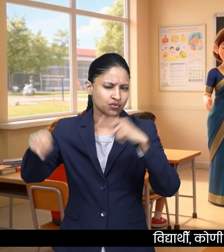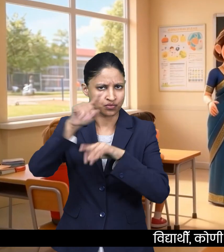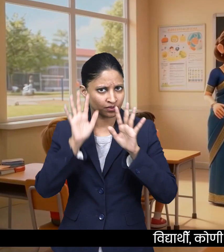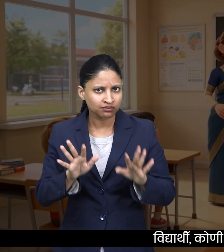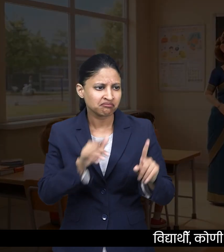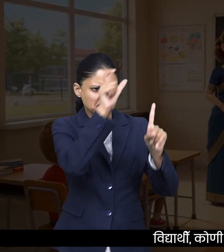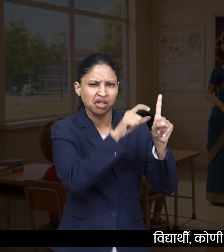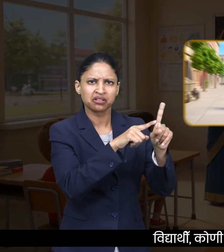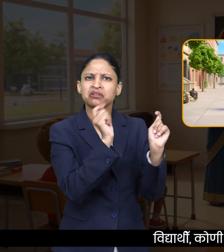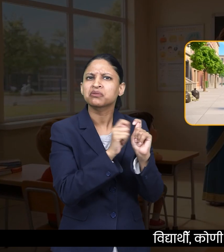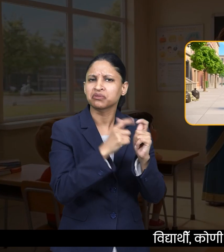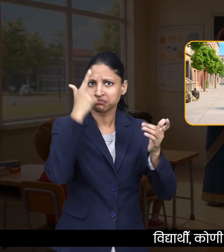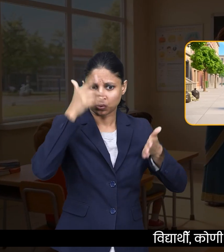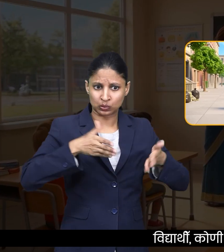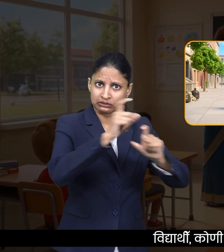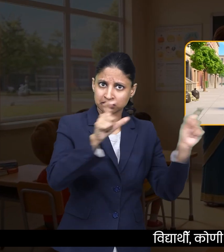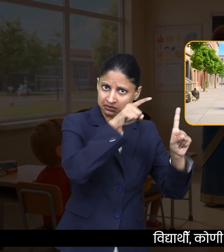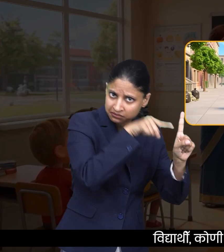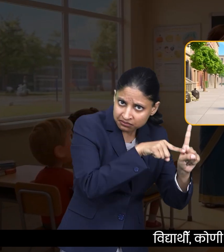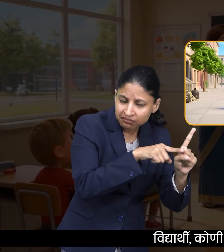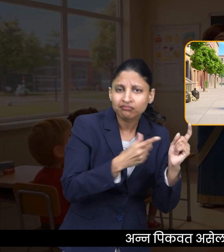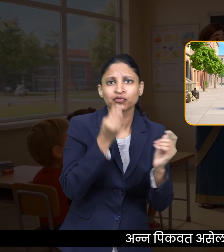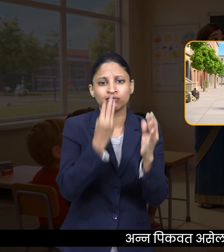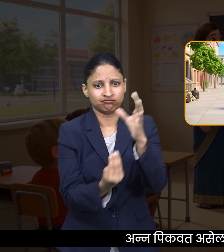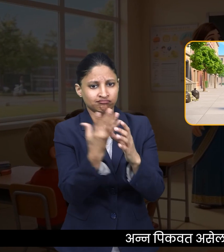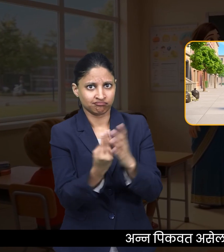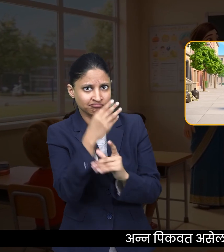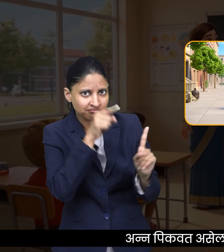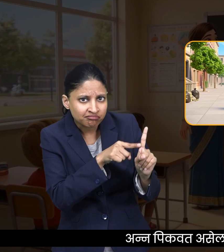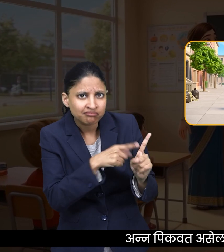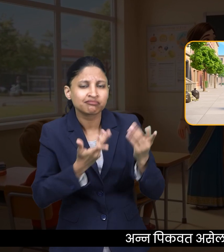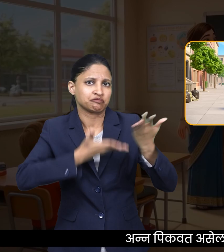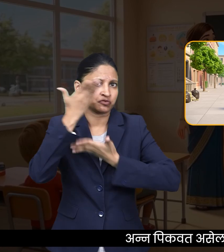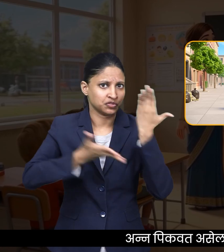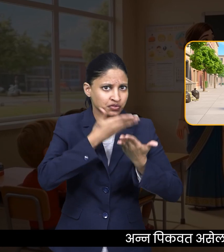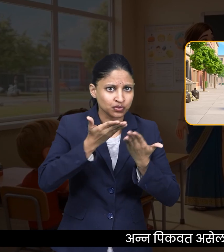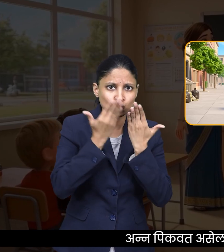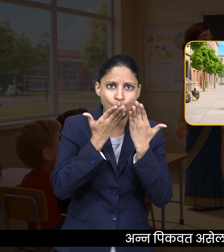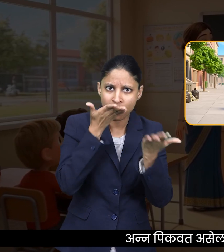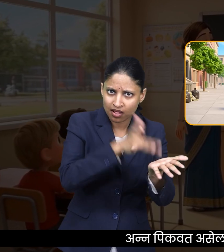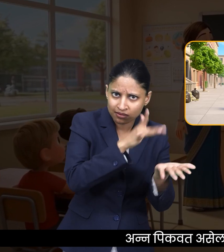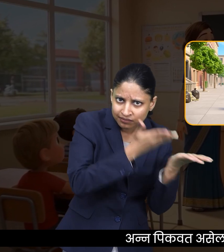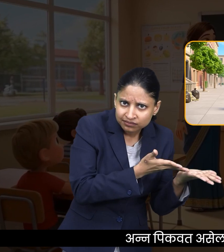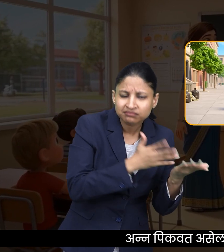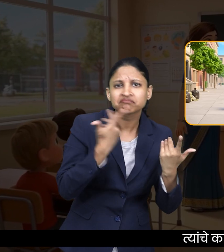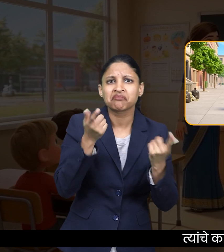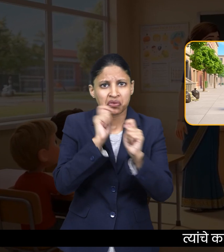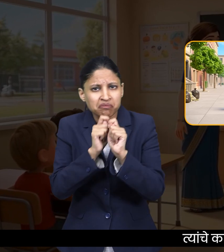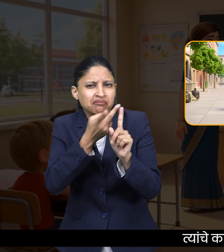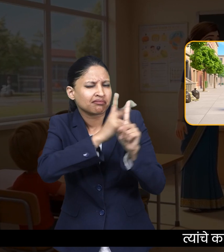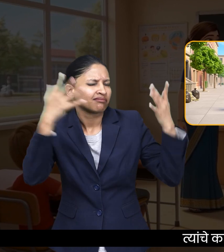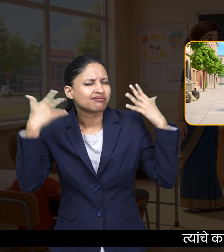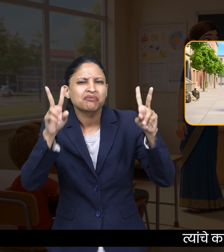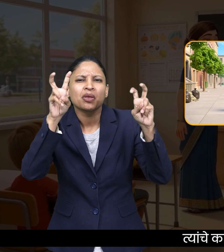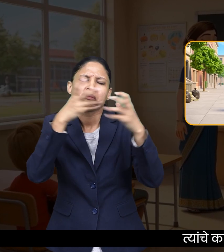विद्यार्थी कोणी रस्ता साफ करत असेल, अन्न पिकवत असेल किंवा शाळेत शिकवत असेल,